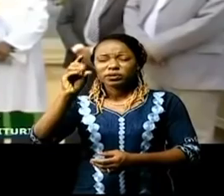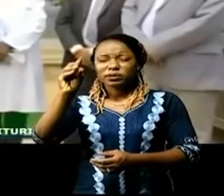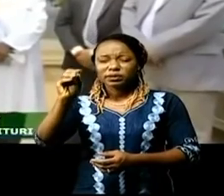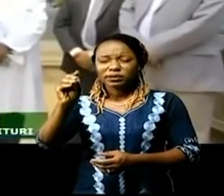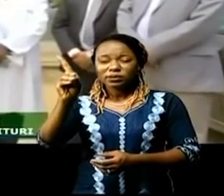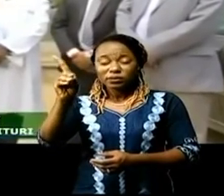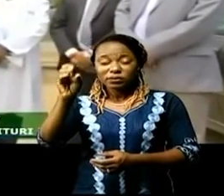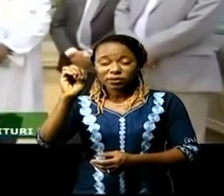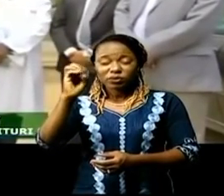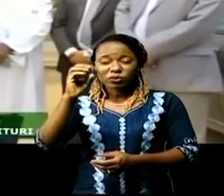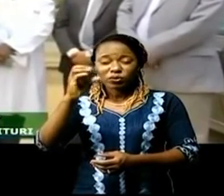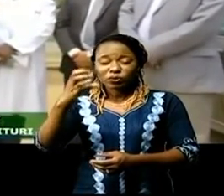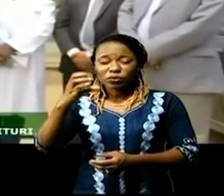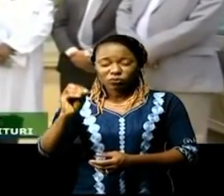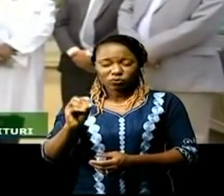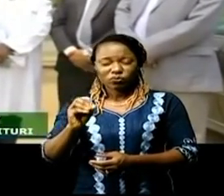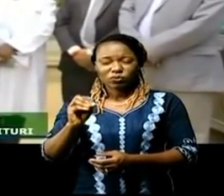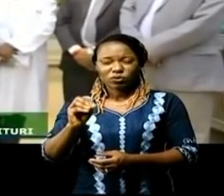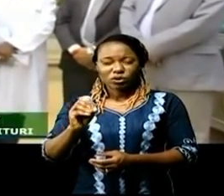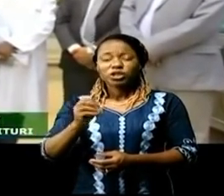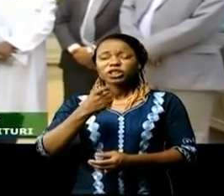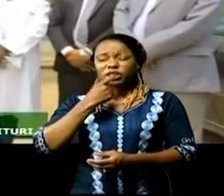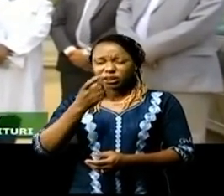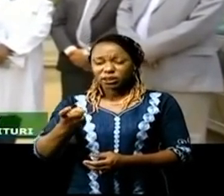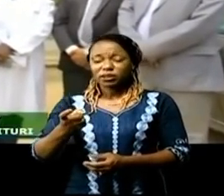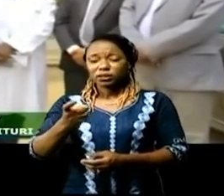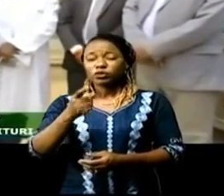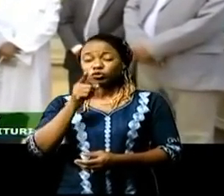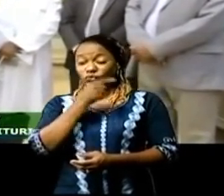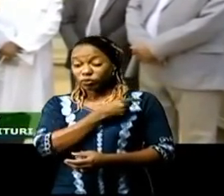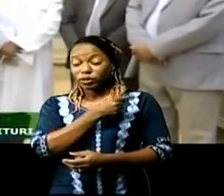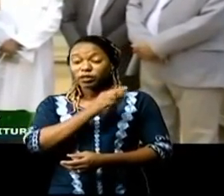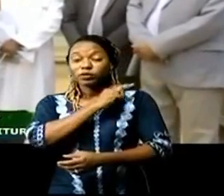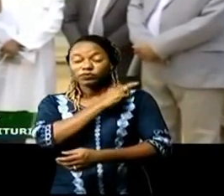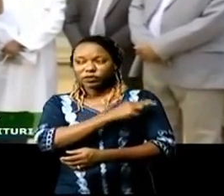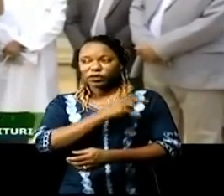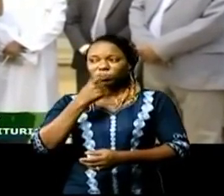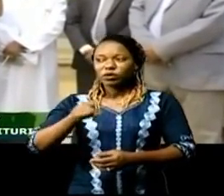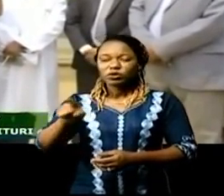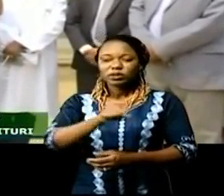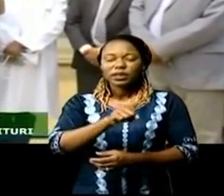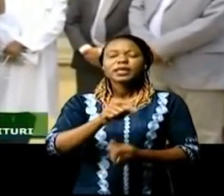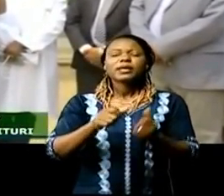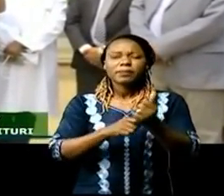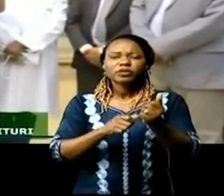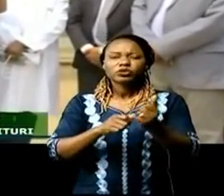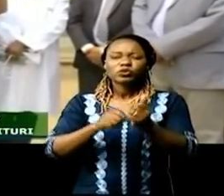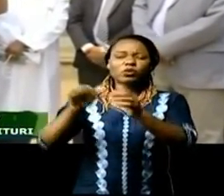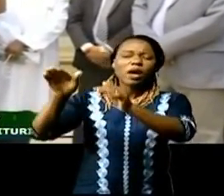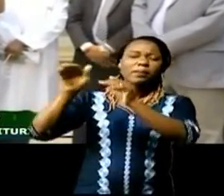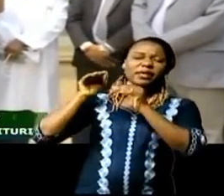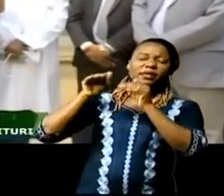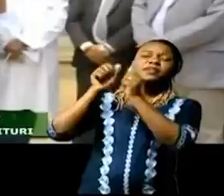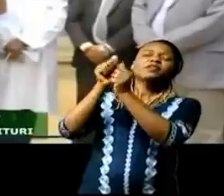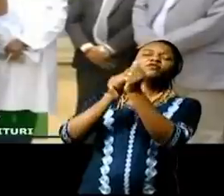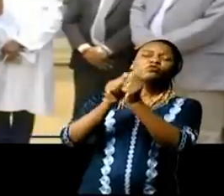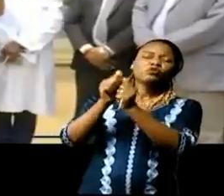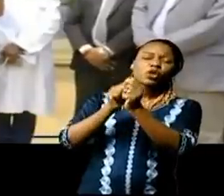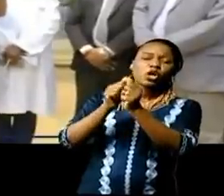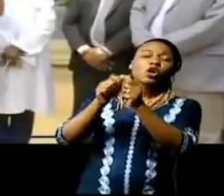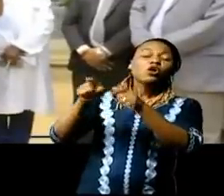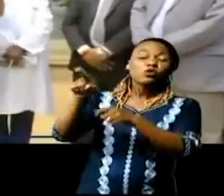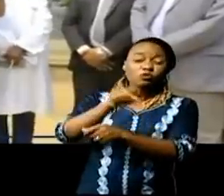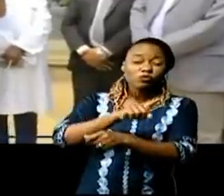innocente. Je parle encore à tous ceux-là qui ne veulent pas de la paix, même ces gens qui sont en dehors de la province, qui ne font